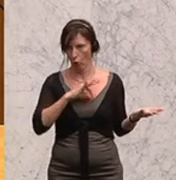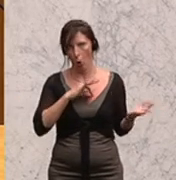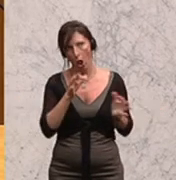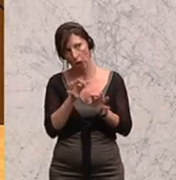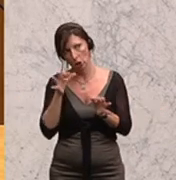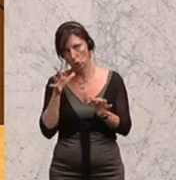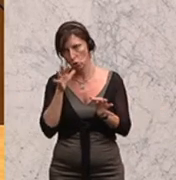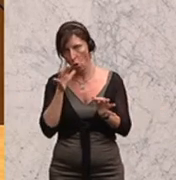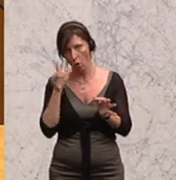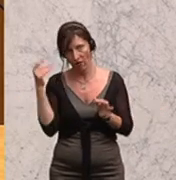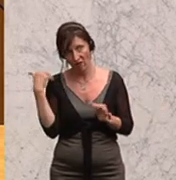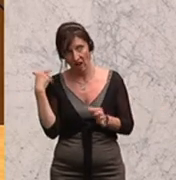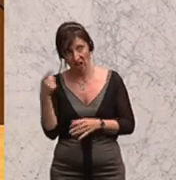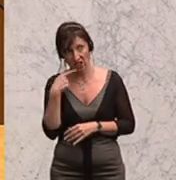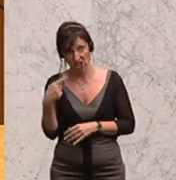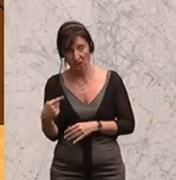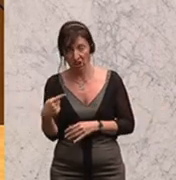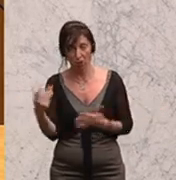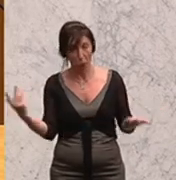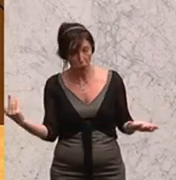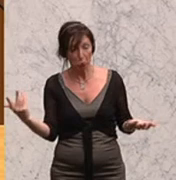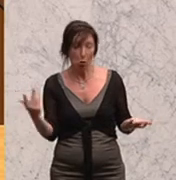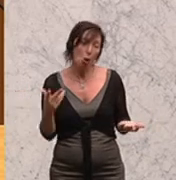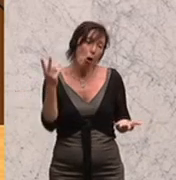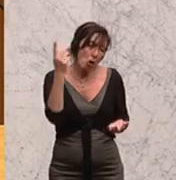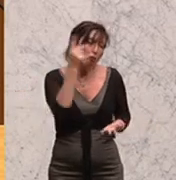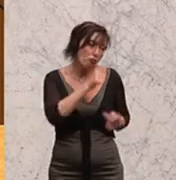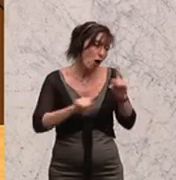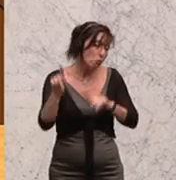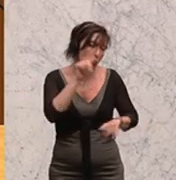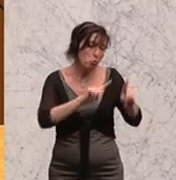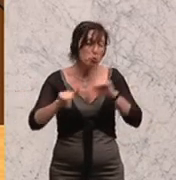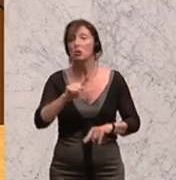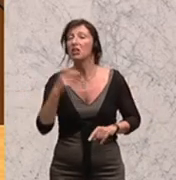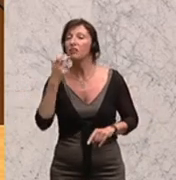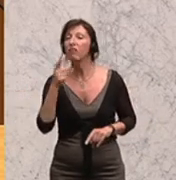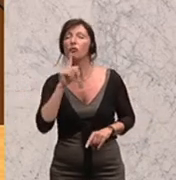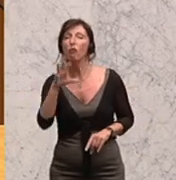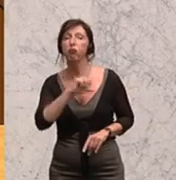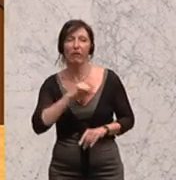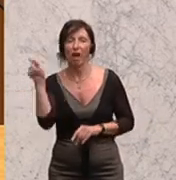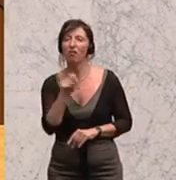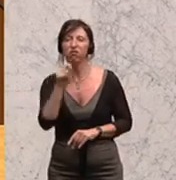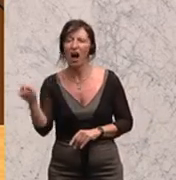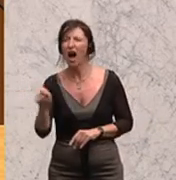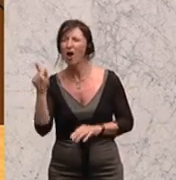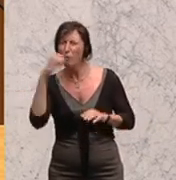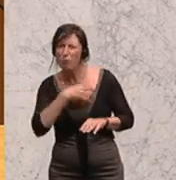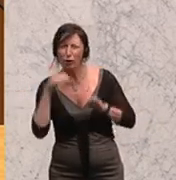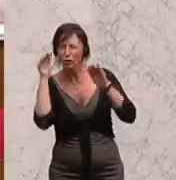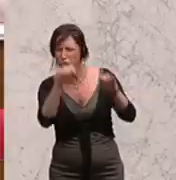Schützenhöfer nur als seine eigene Wahlhilfe verstehen. Und ihm war nie daran gelegen, wirklich ernsthaft den Bürger zu